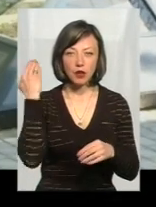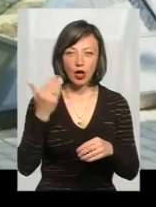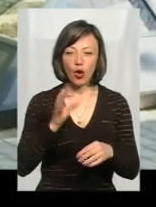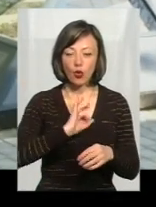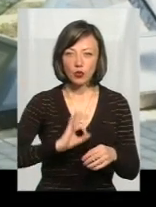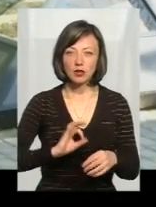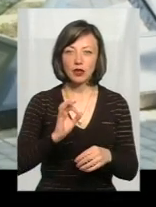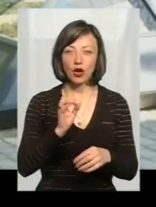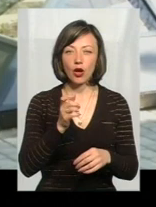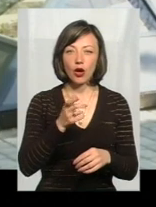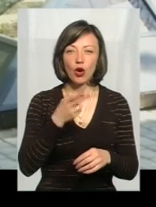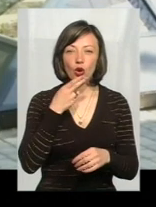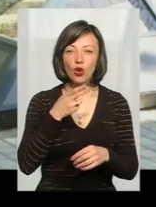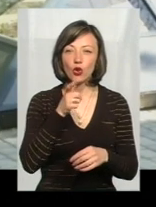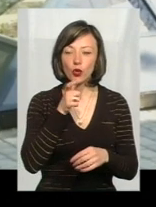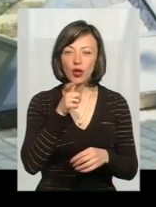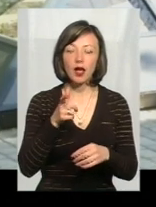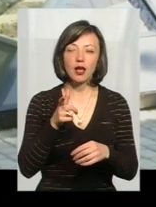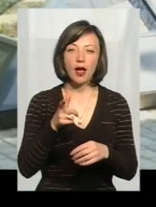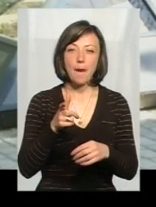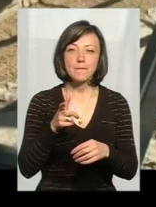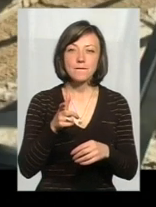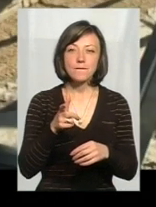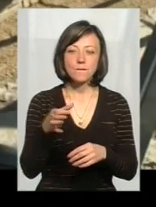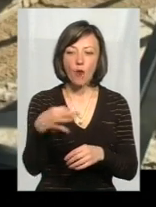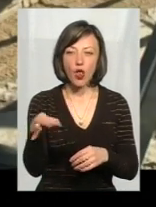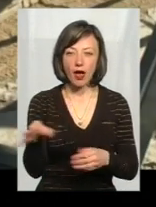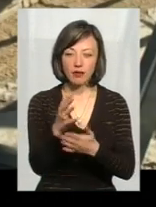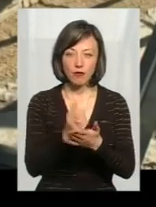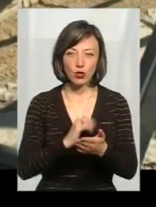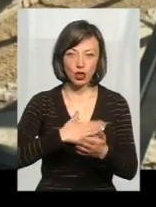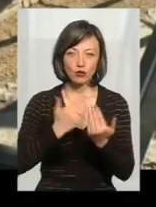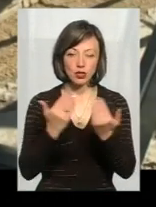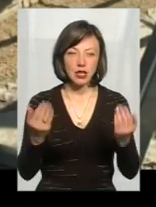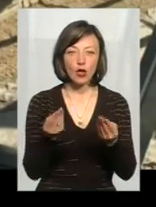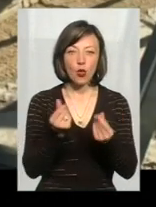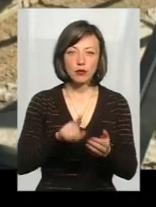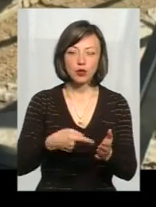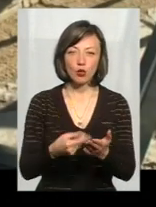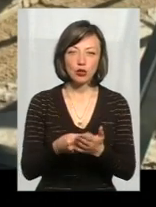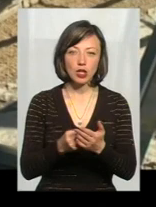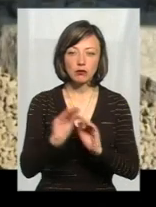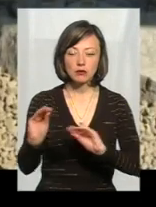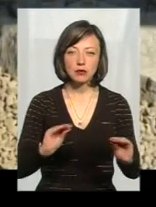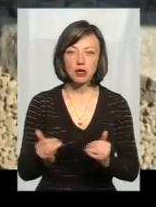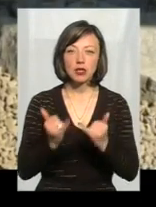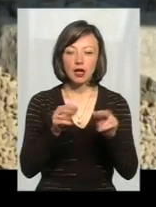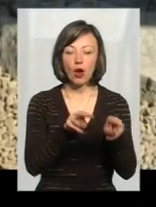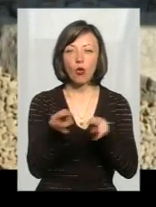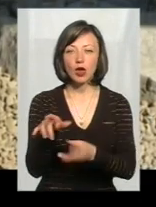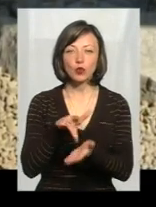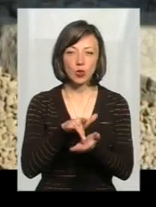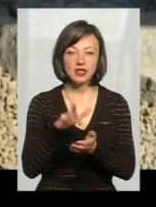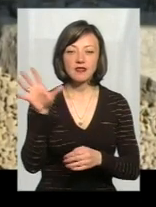гудзики, люльки, монети, це все є в фондах нашого музею зараз. За гроші з міського бюджету об'єкт вирішили облаштувати для огляду туристів.